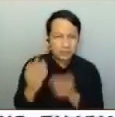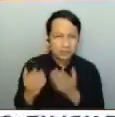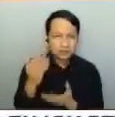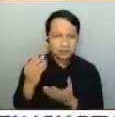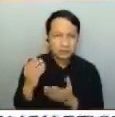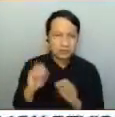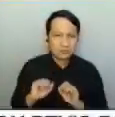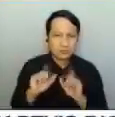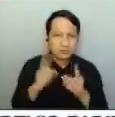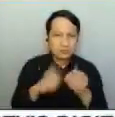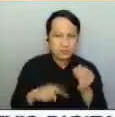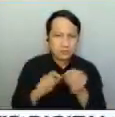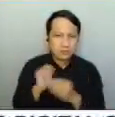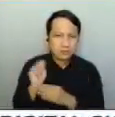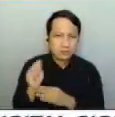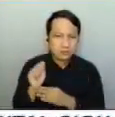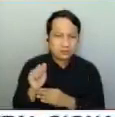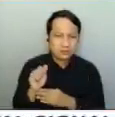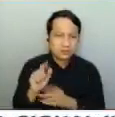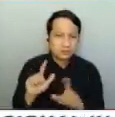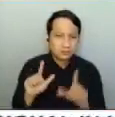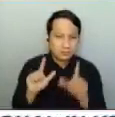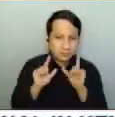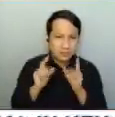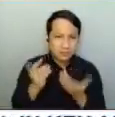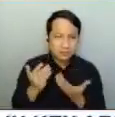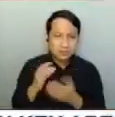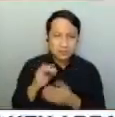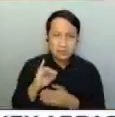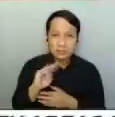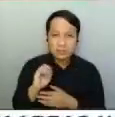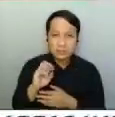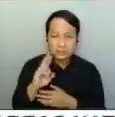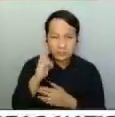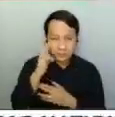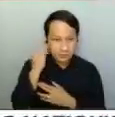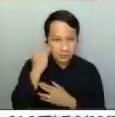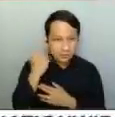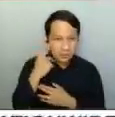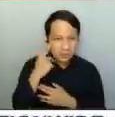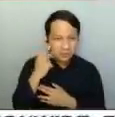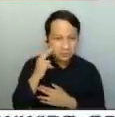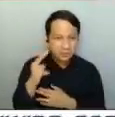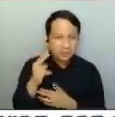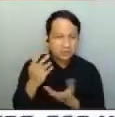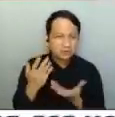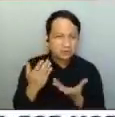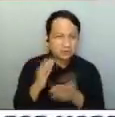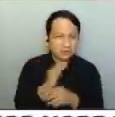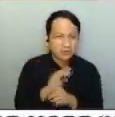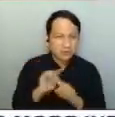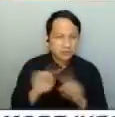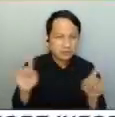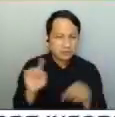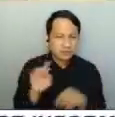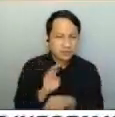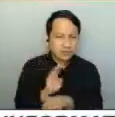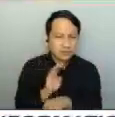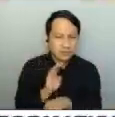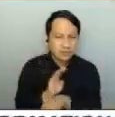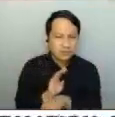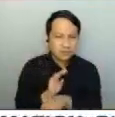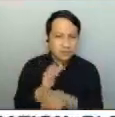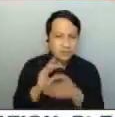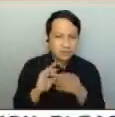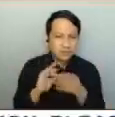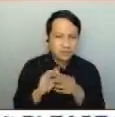siya. Nagtapos na cum laude sa kursong physical therapy si Rabia sa Iloilo Doctor's College noong 2018. Isa